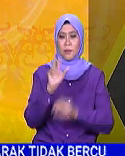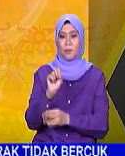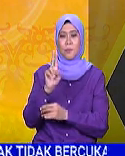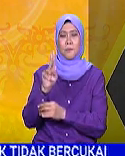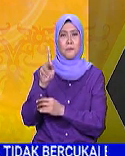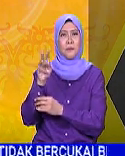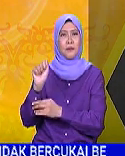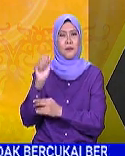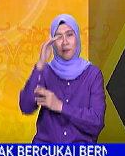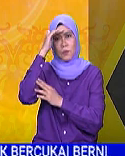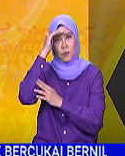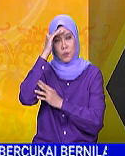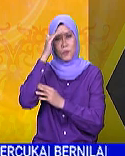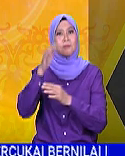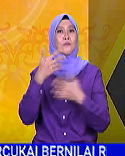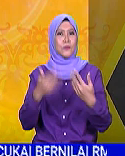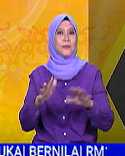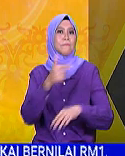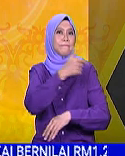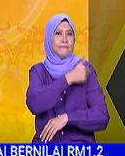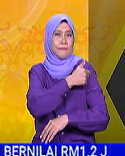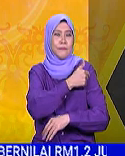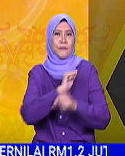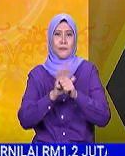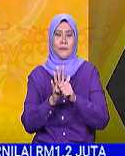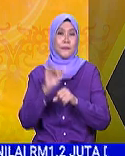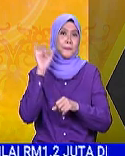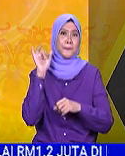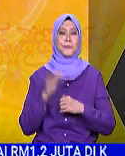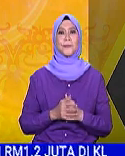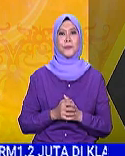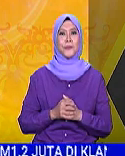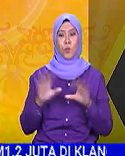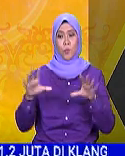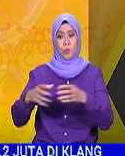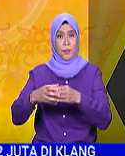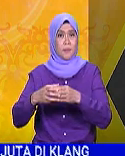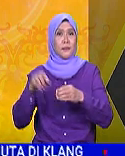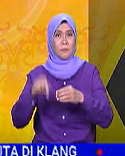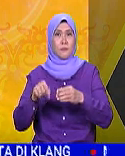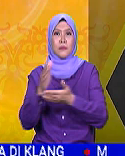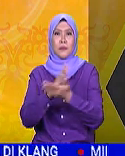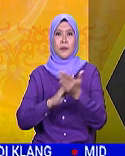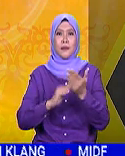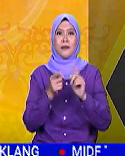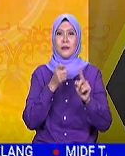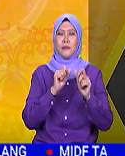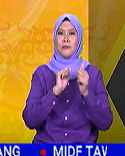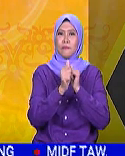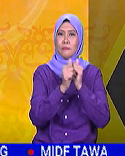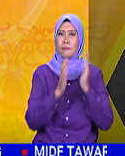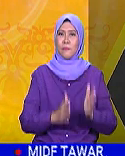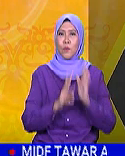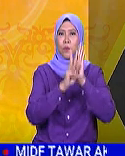Johor tahun depan menerima suntikan Black sinkobe 19 mereka semalam dan kumpulan ini merupakan sebahagian daripada atlet yang